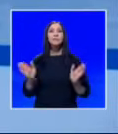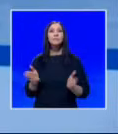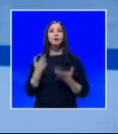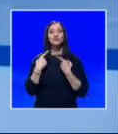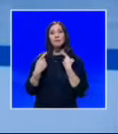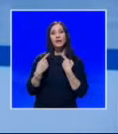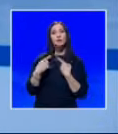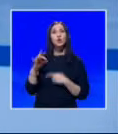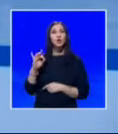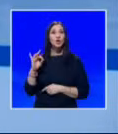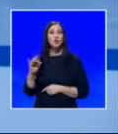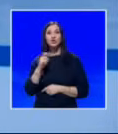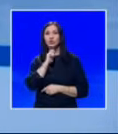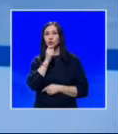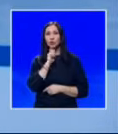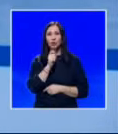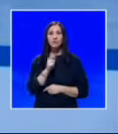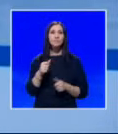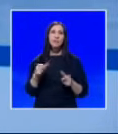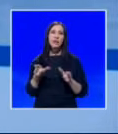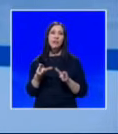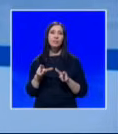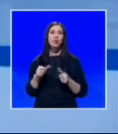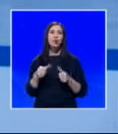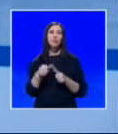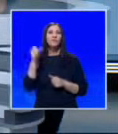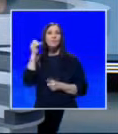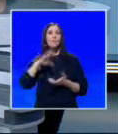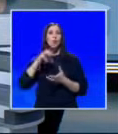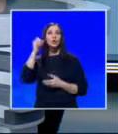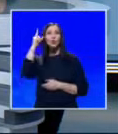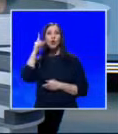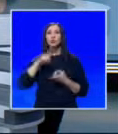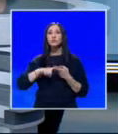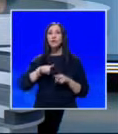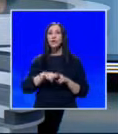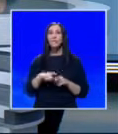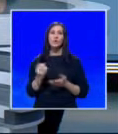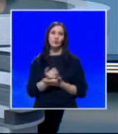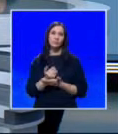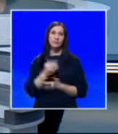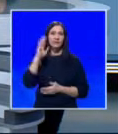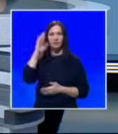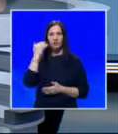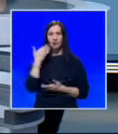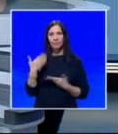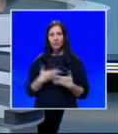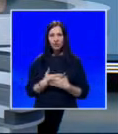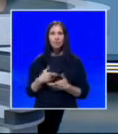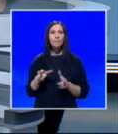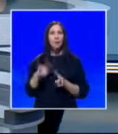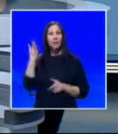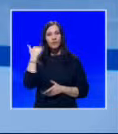Започваме разговора с Ружа Райчева, журналист, Милен Любенов, политолог и Кузман Илиев, икономист. Здравейте! Здравейте! Мария